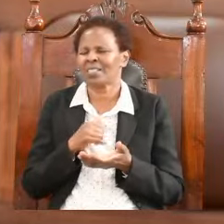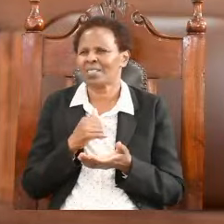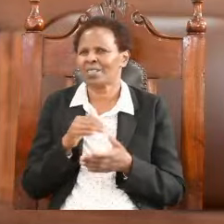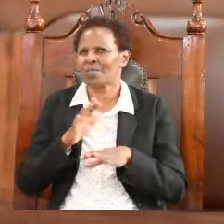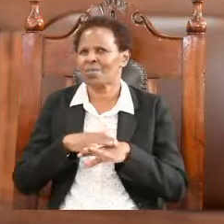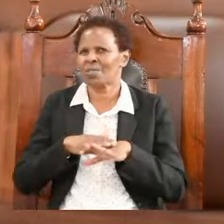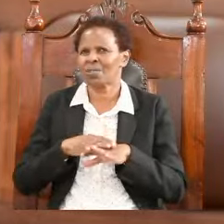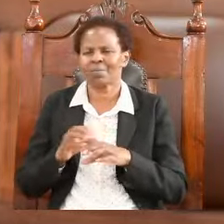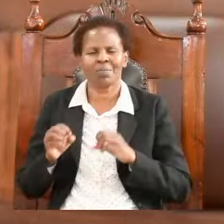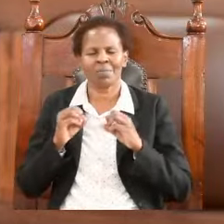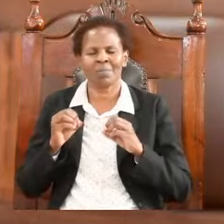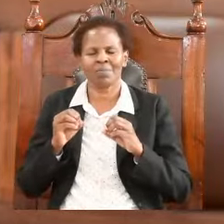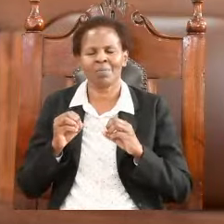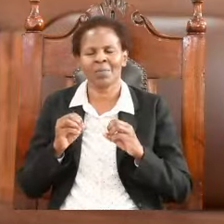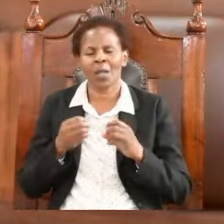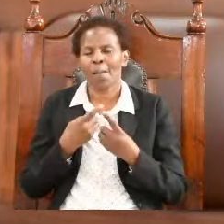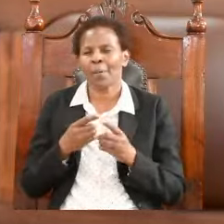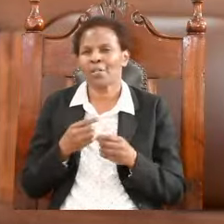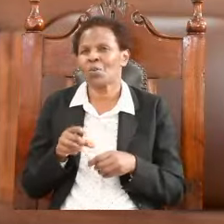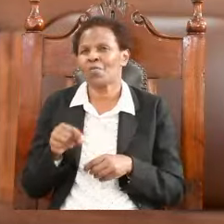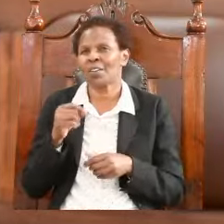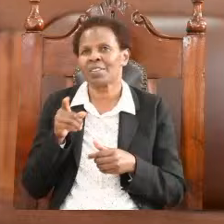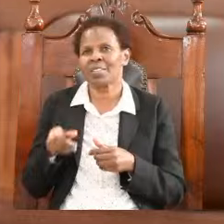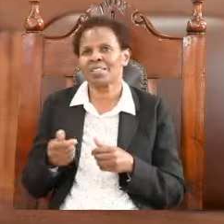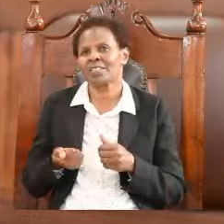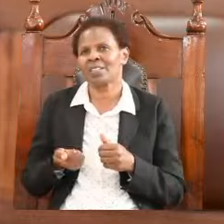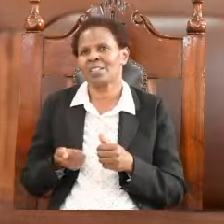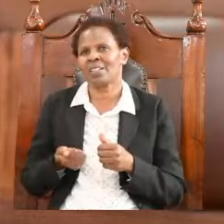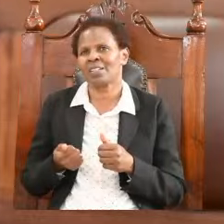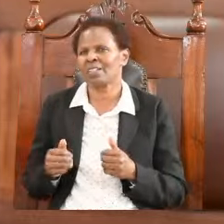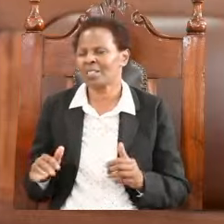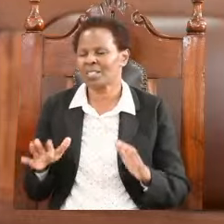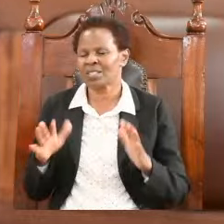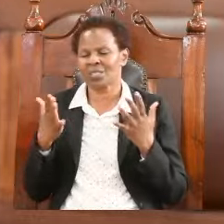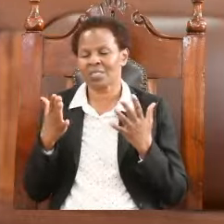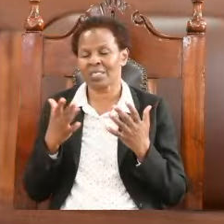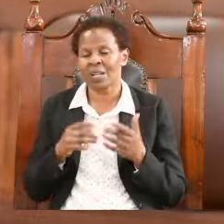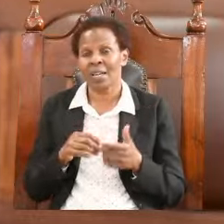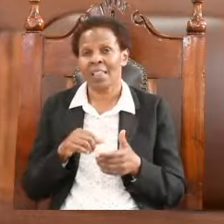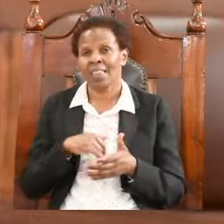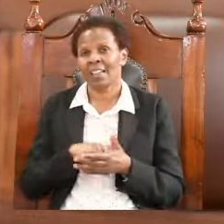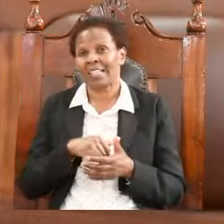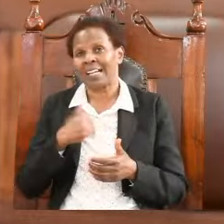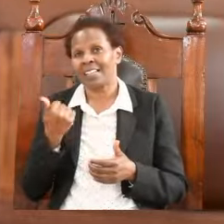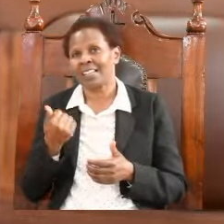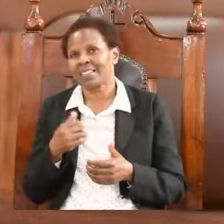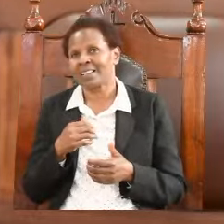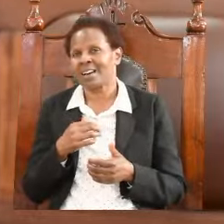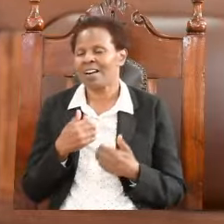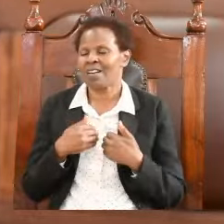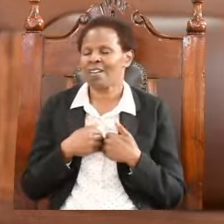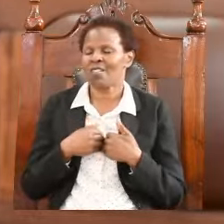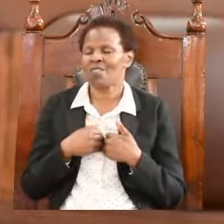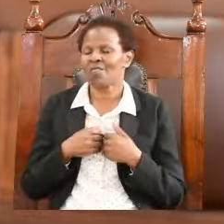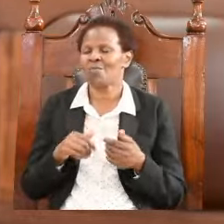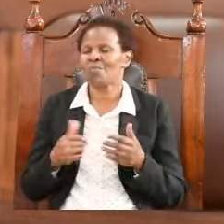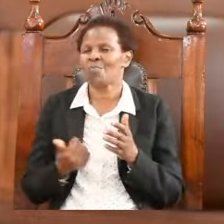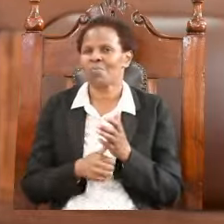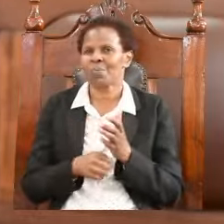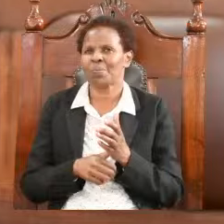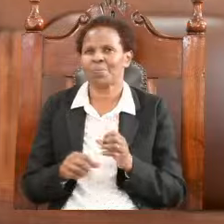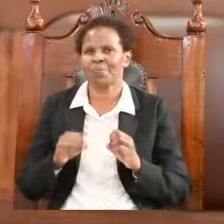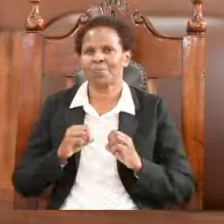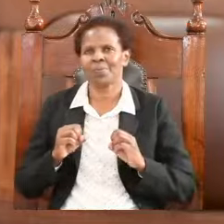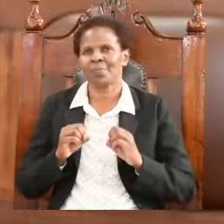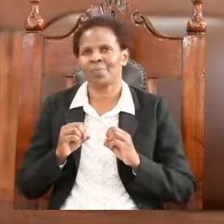case not werute na muiretu uyu ndarakenerera kuona na amani ena thina ne na ruo ono koroni ahuthikite gutuma